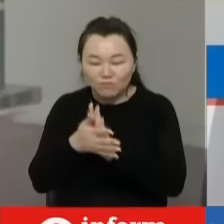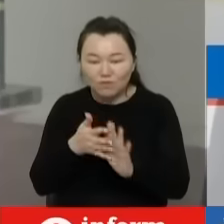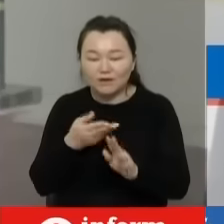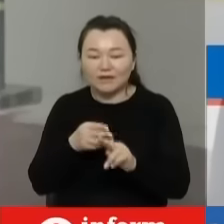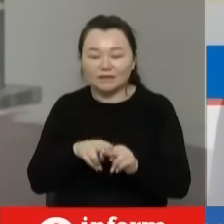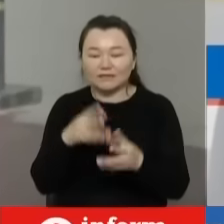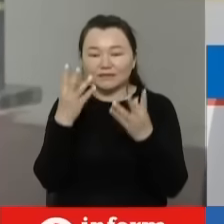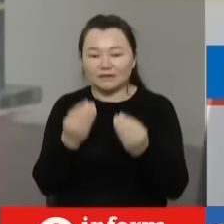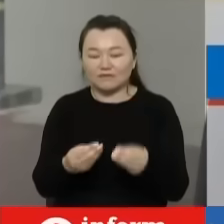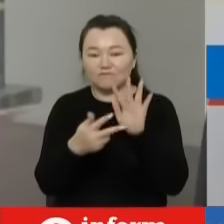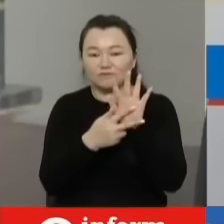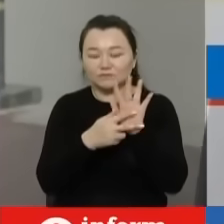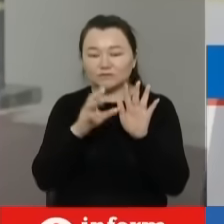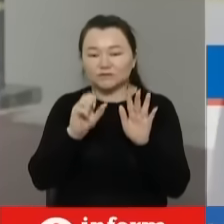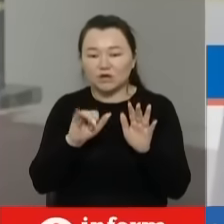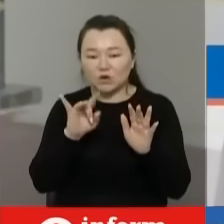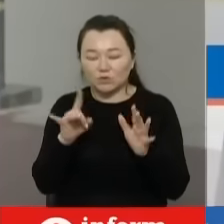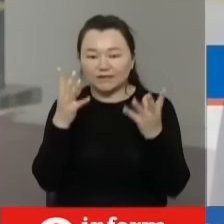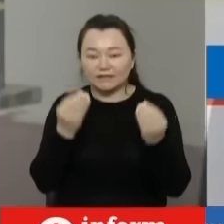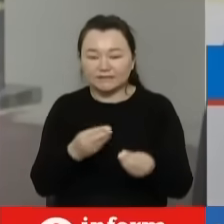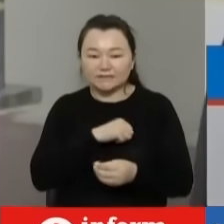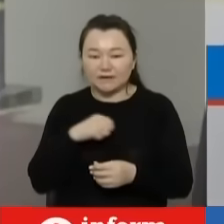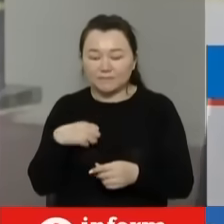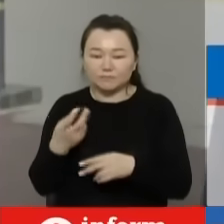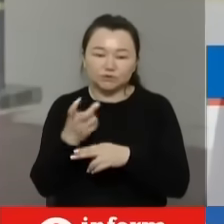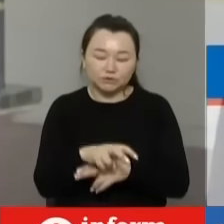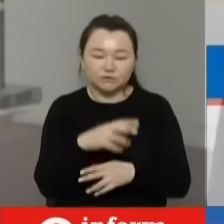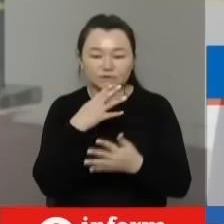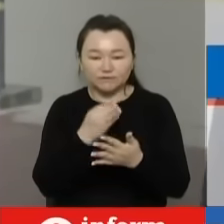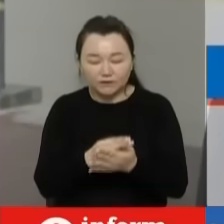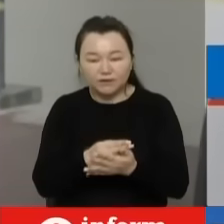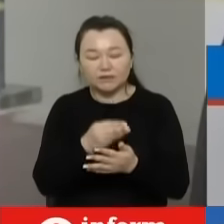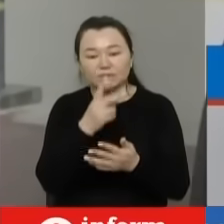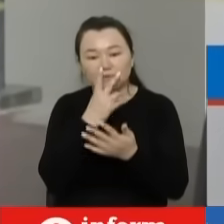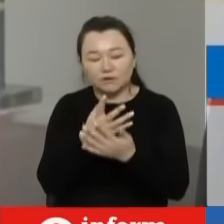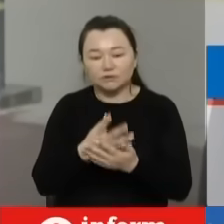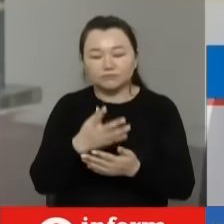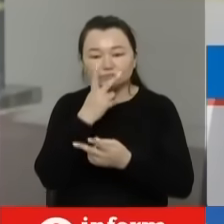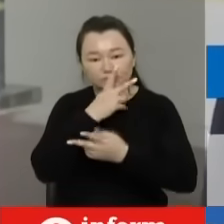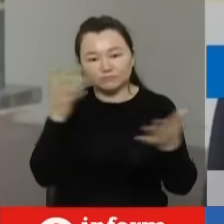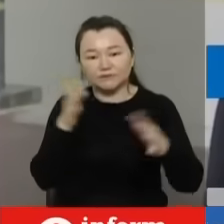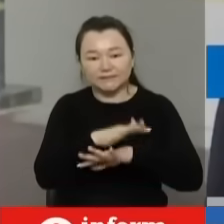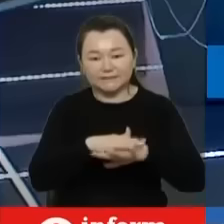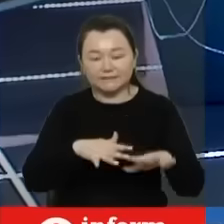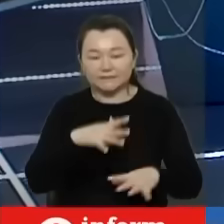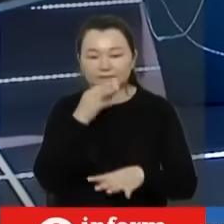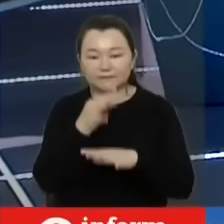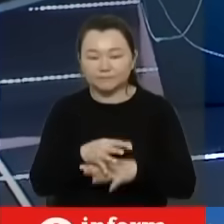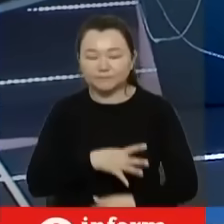сол күні, яғни 8 сәуір күні өзі келіп, өз ұсынысымен көпшілік алдында кешірім сұрады.